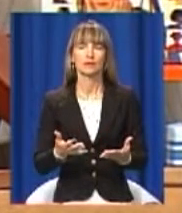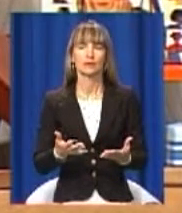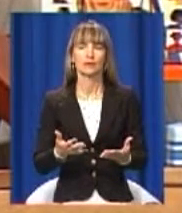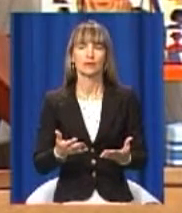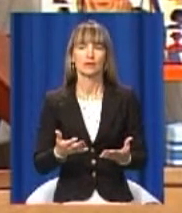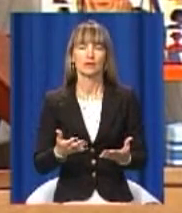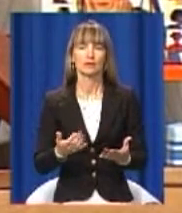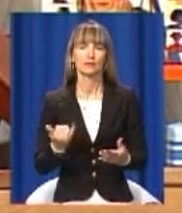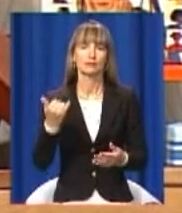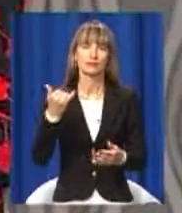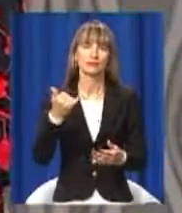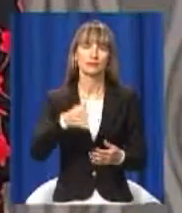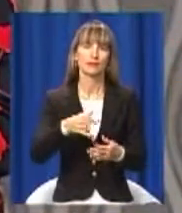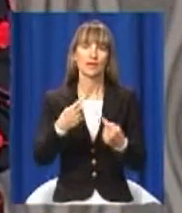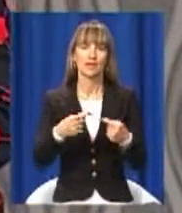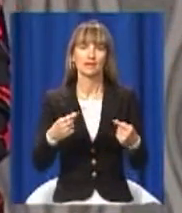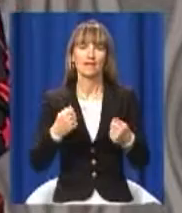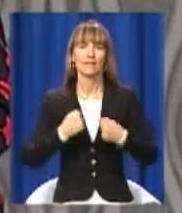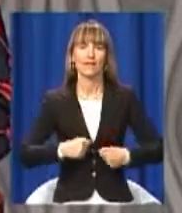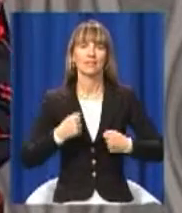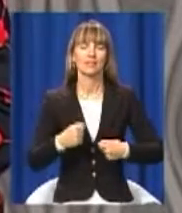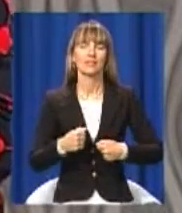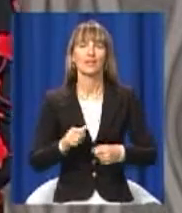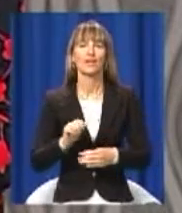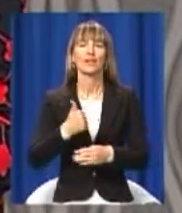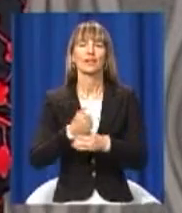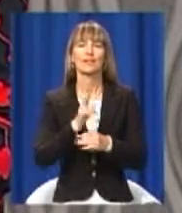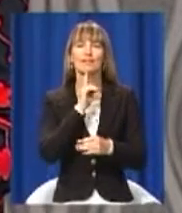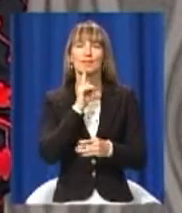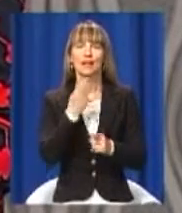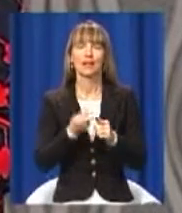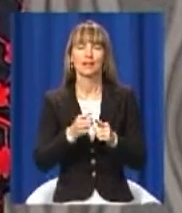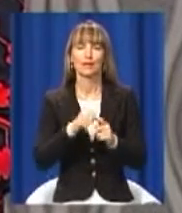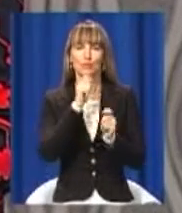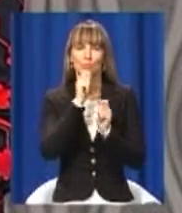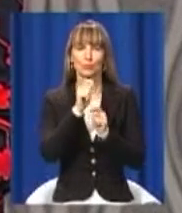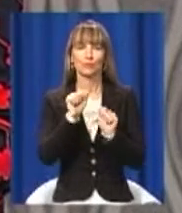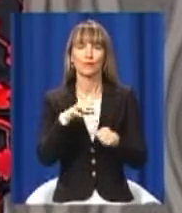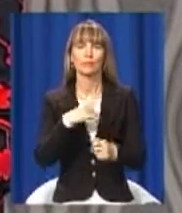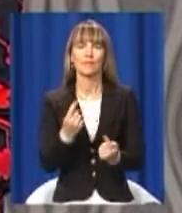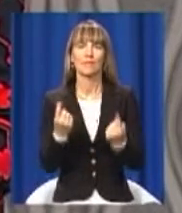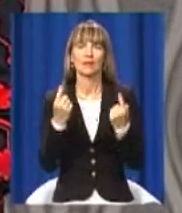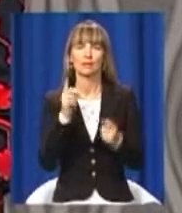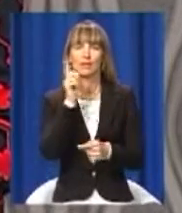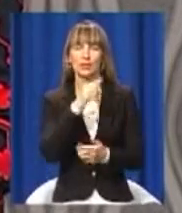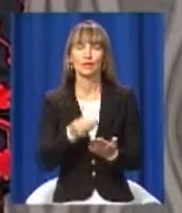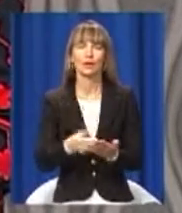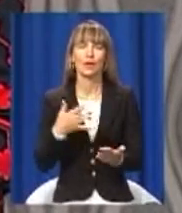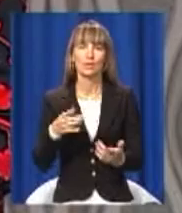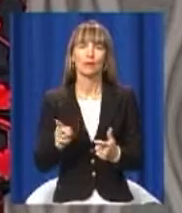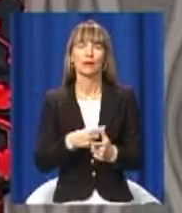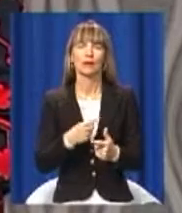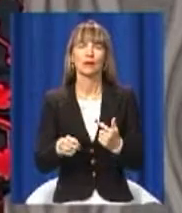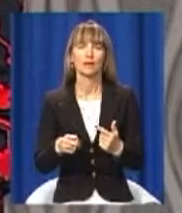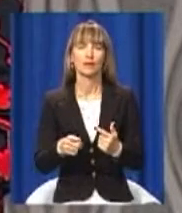для ванни, сіль. Ну, зрозуміло. Особливо головне – увага. Подарунки, вони можуть бути великими, маленькими, дорогими або такими,